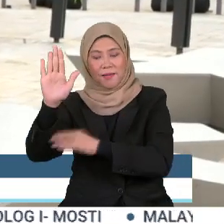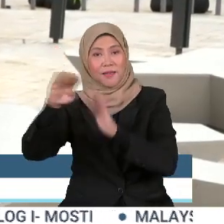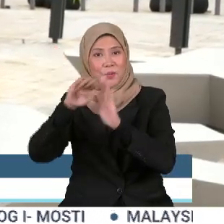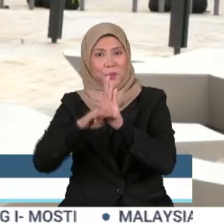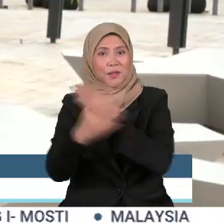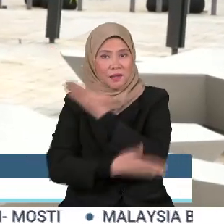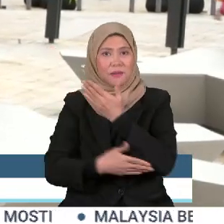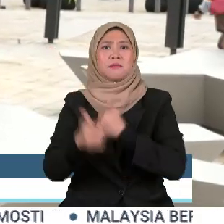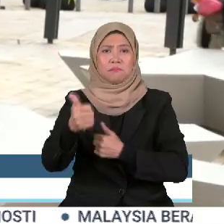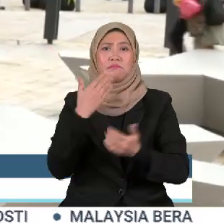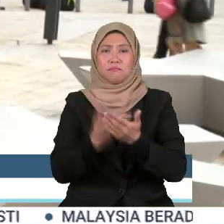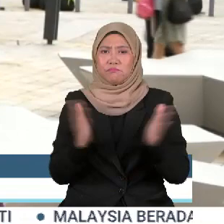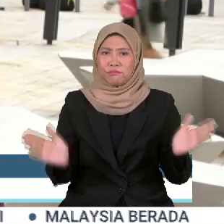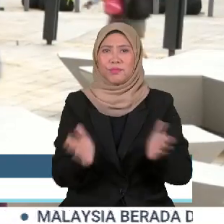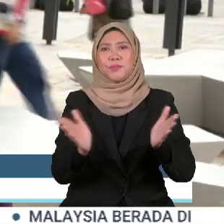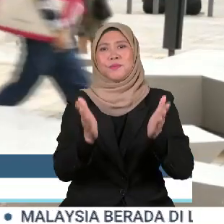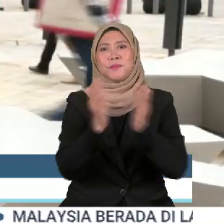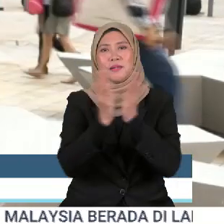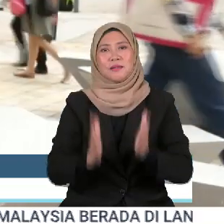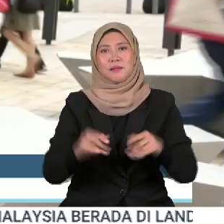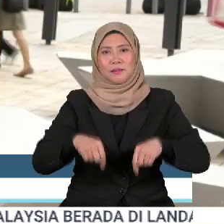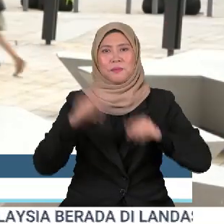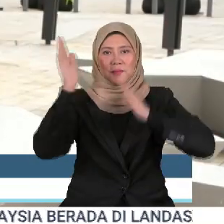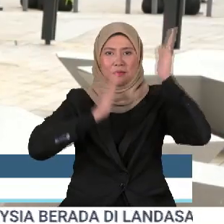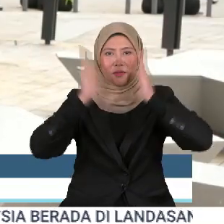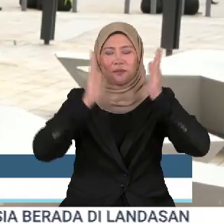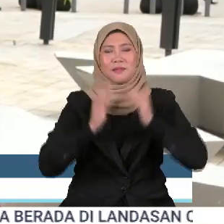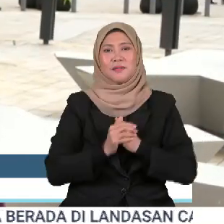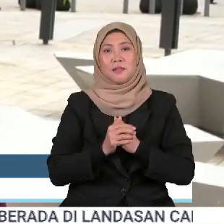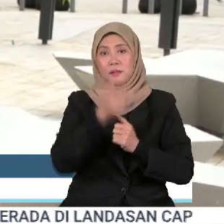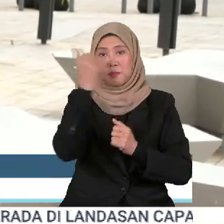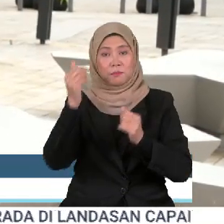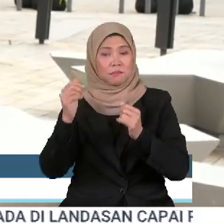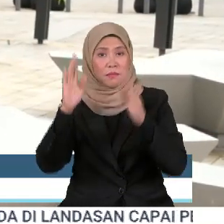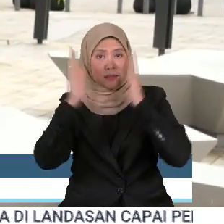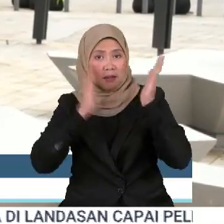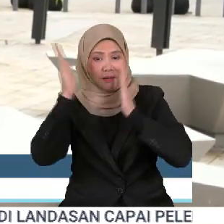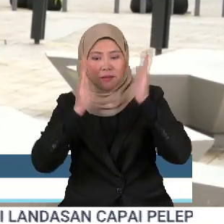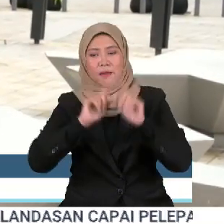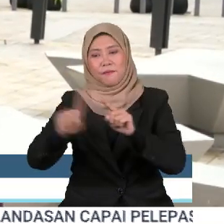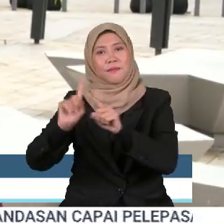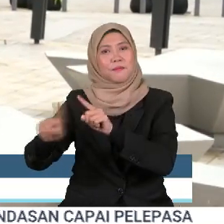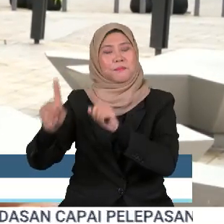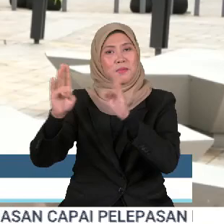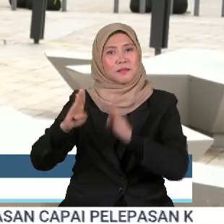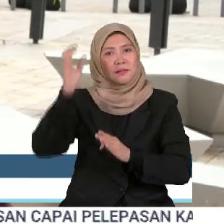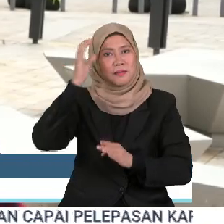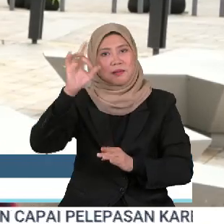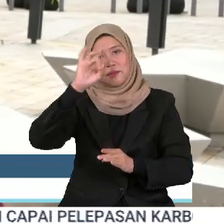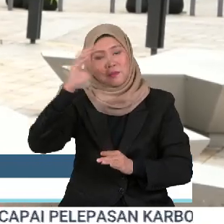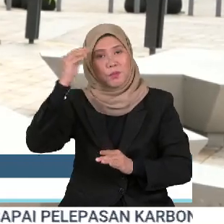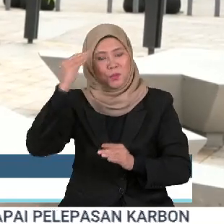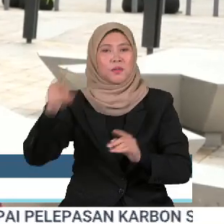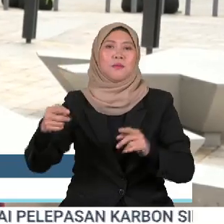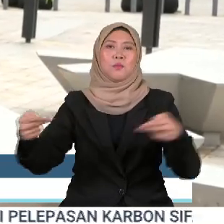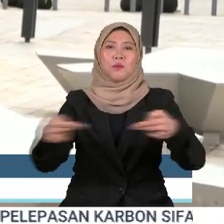dia sangat membantu pelajar-pelajar, terutamanya bagi di Malaysia, sebagai tahu bangsa Malaysia kita berbilang kaum, dapat memupukkan